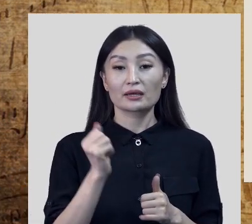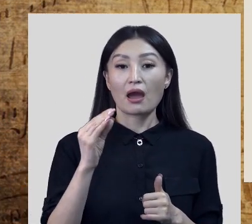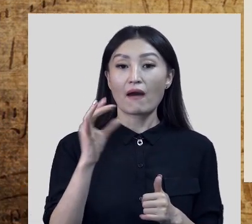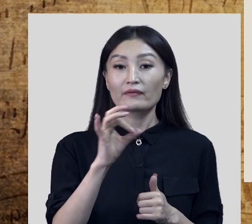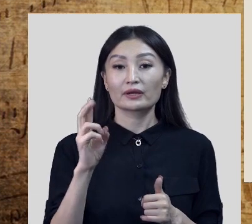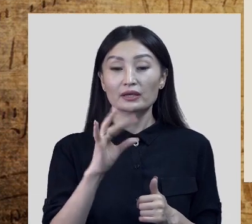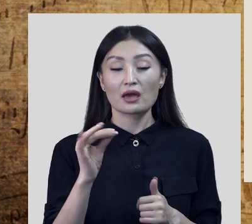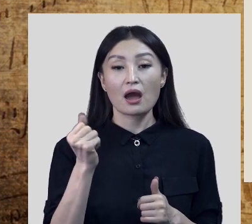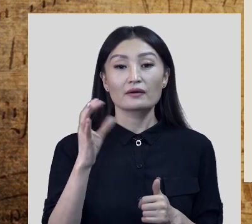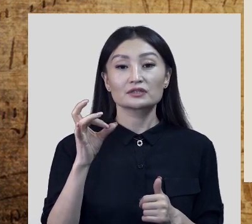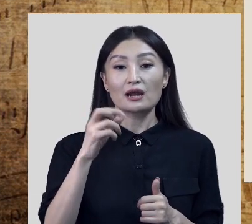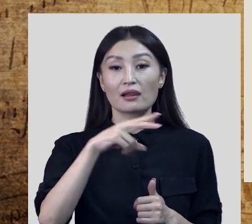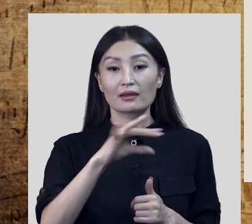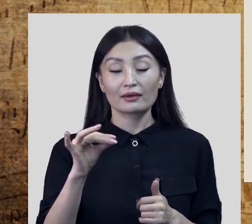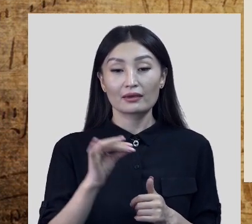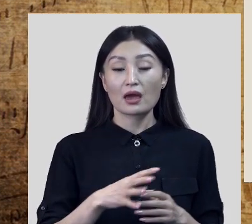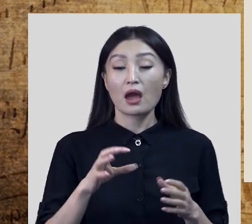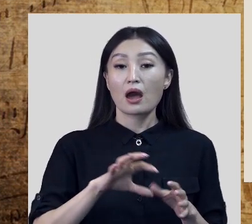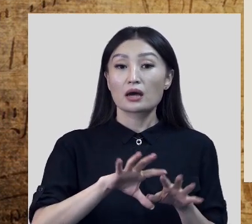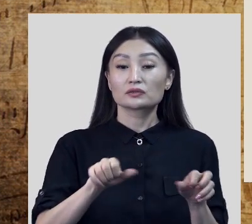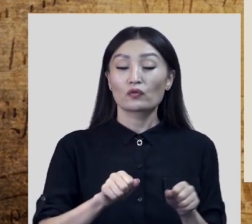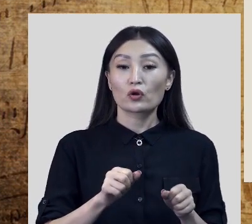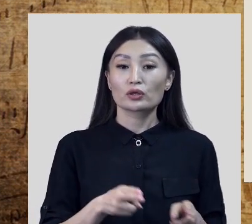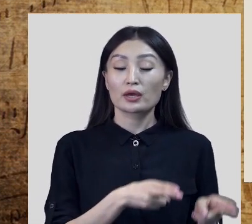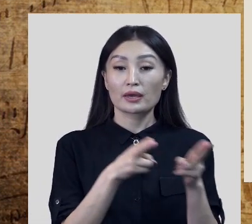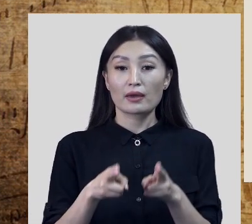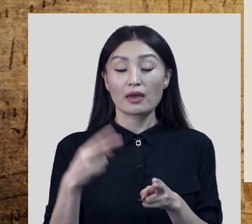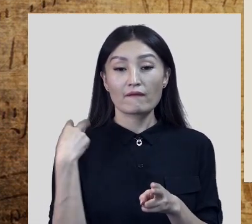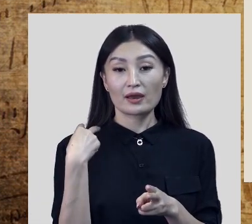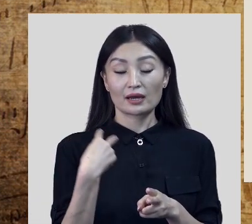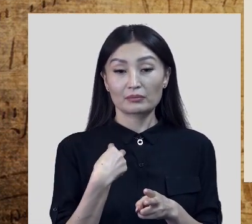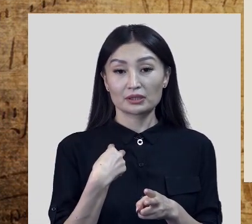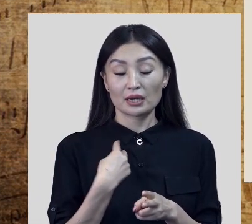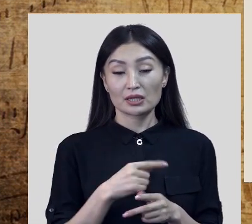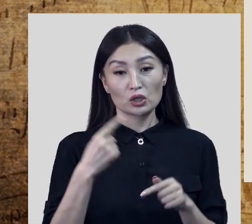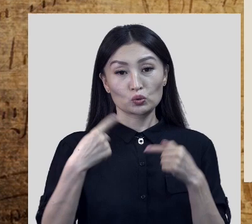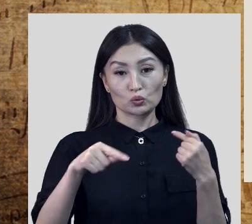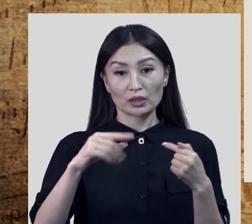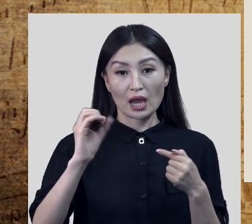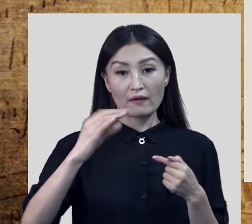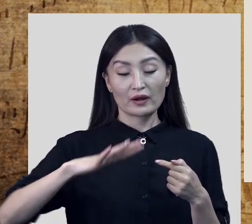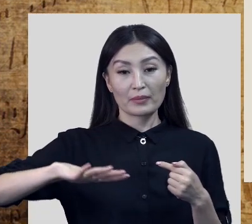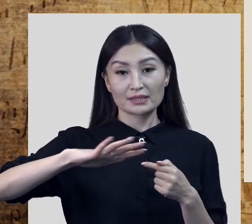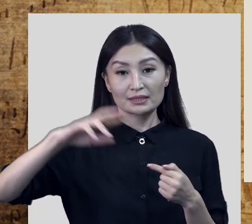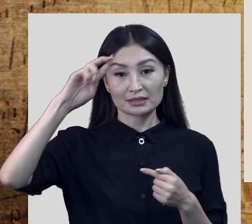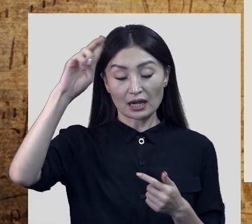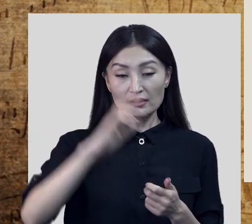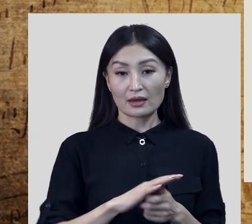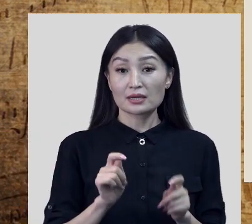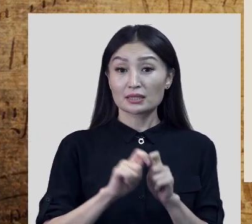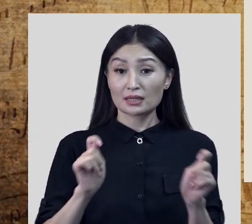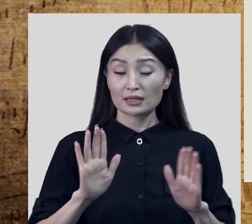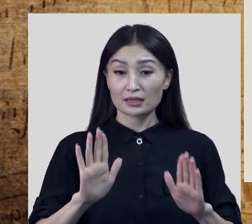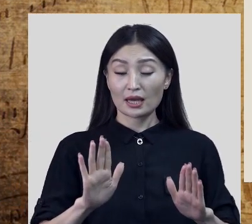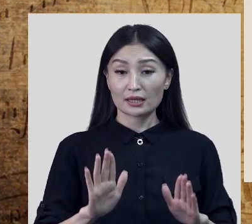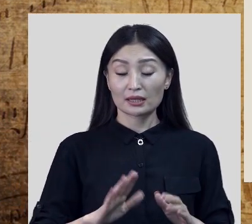австралии освоен и переселенцами из великобритании и частично из других европейских то создание таких